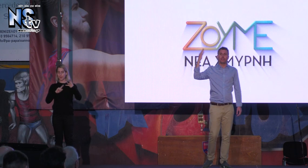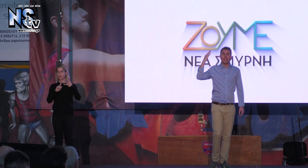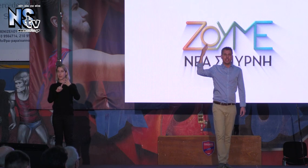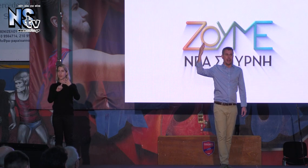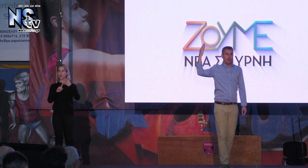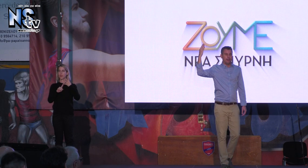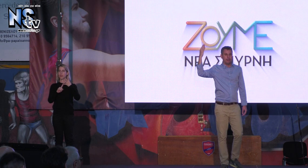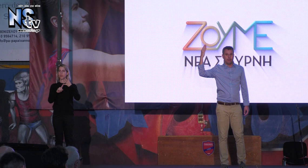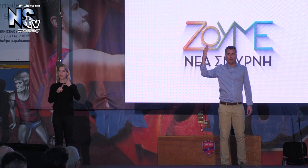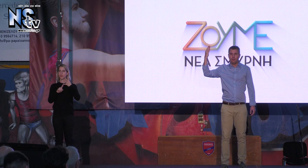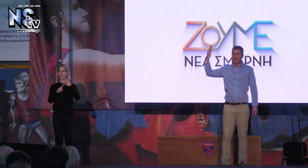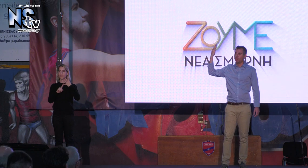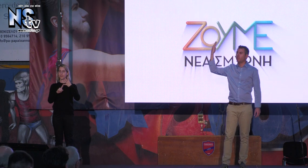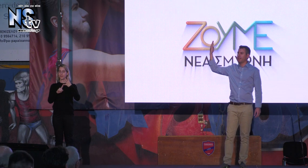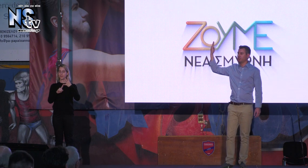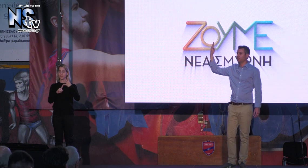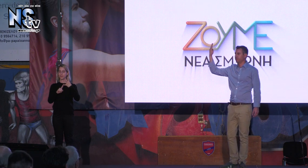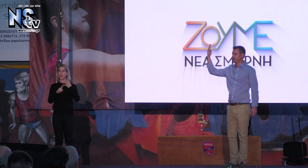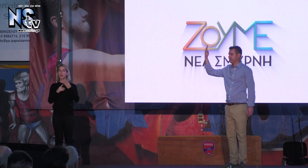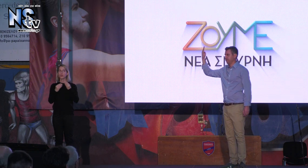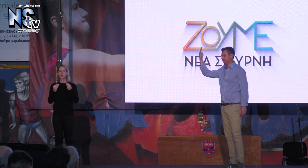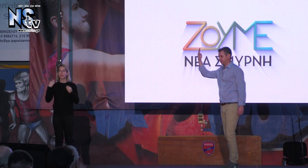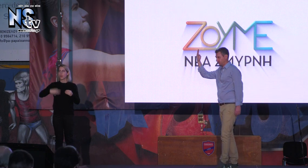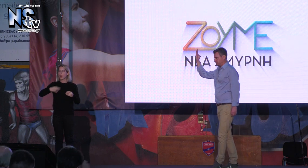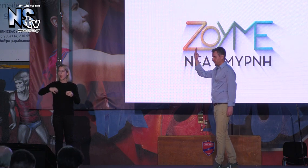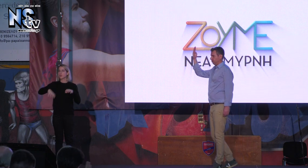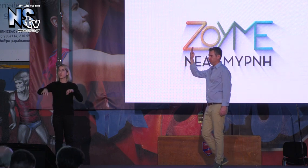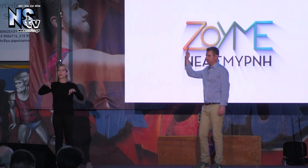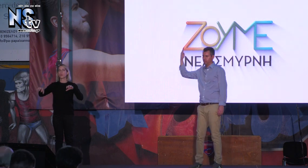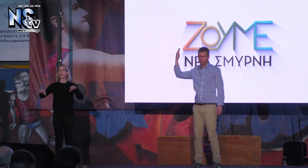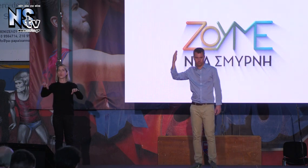Προτεραιότητα νούμερο 4. Αστικό πράσινο.